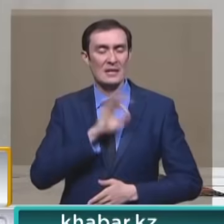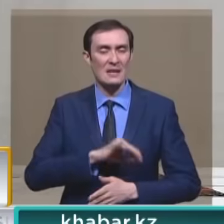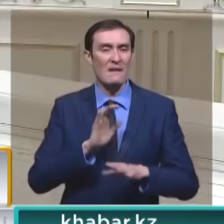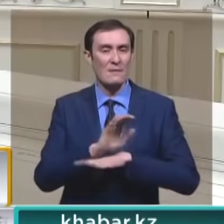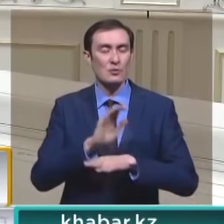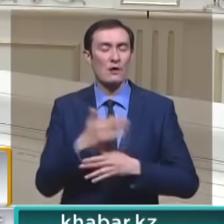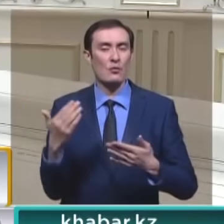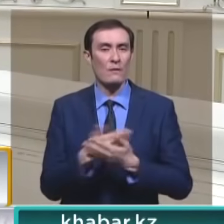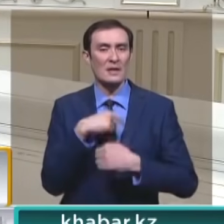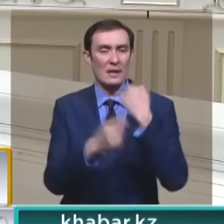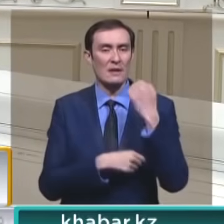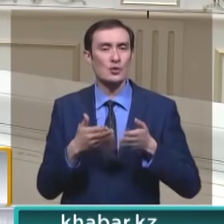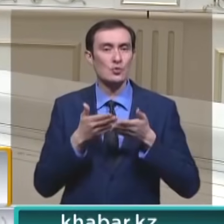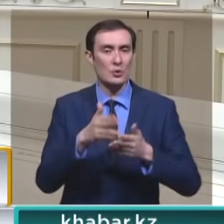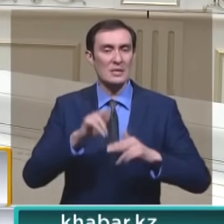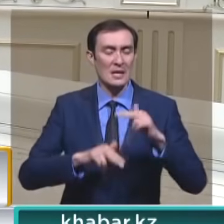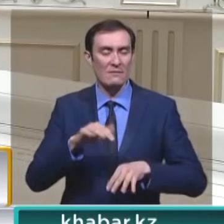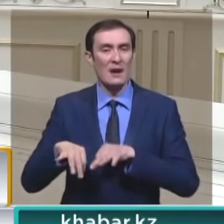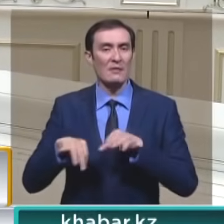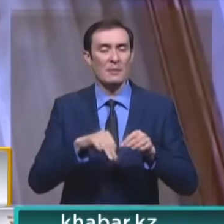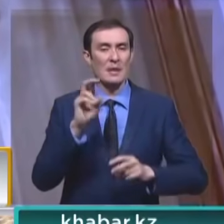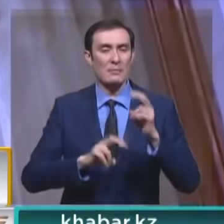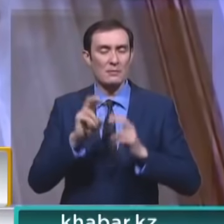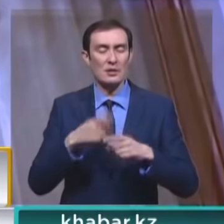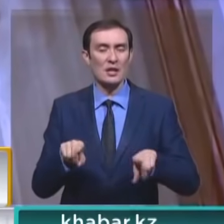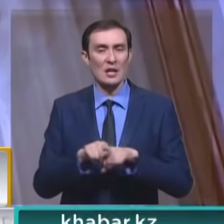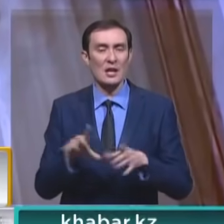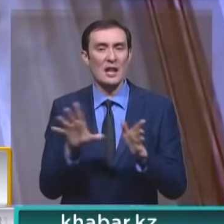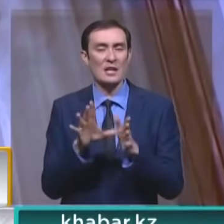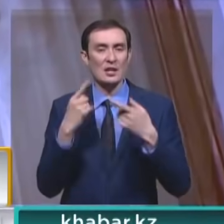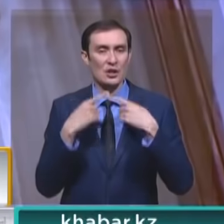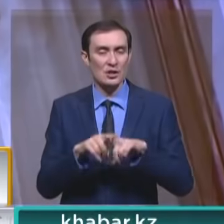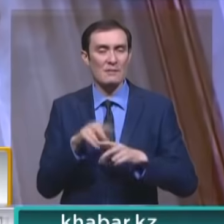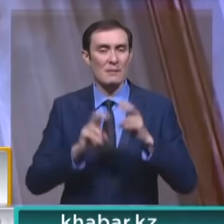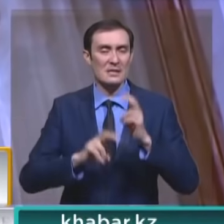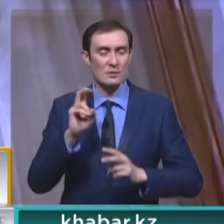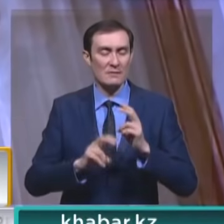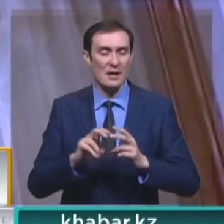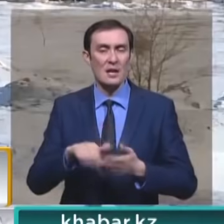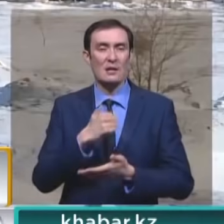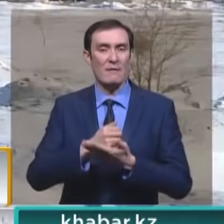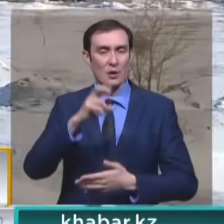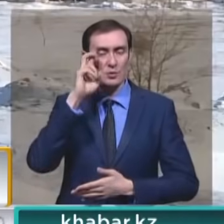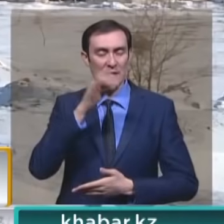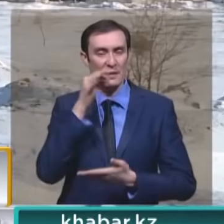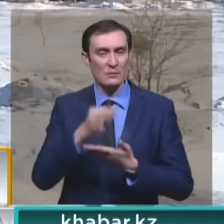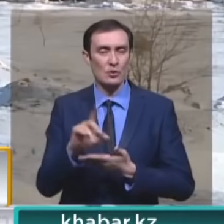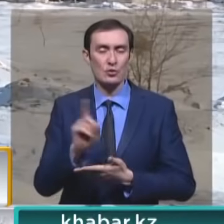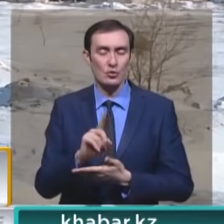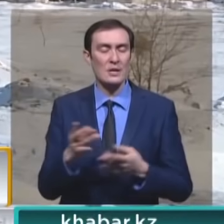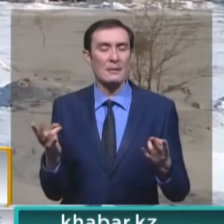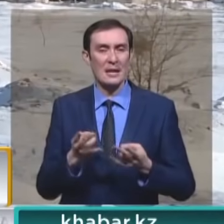новых товаров для судостроения автомобильной промышленности и электротехнического производства глава государства отметил также